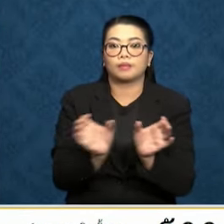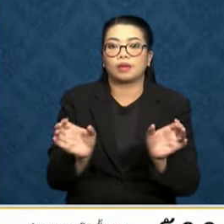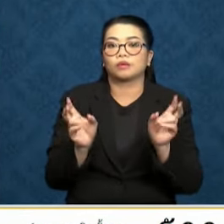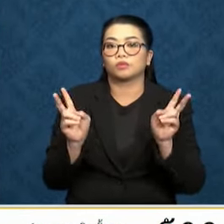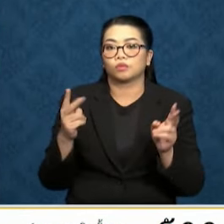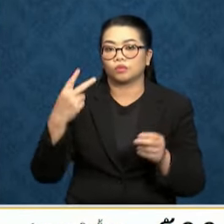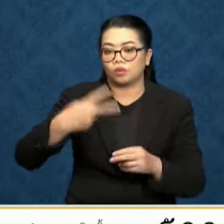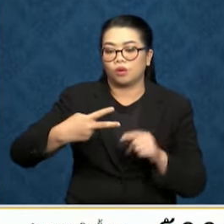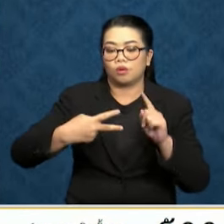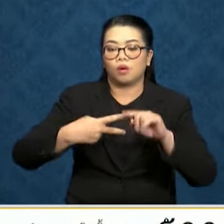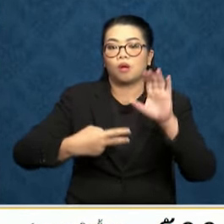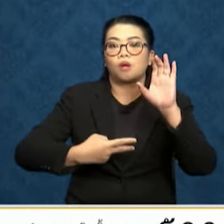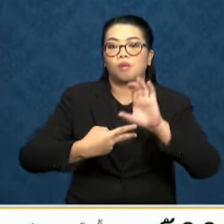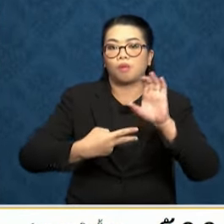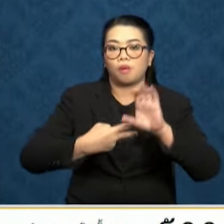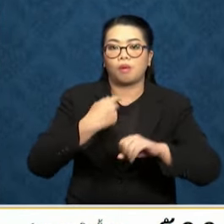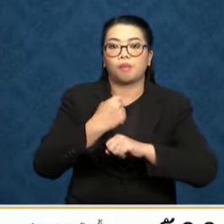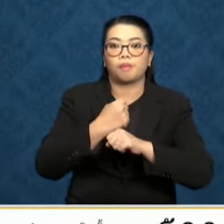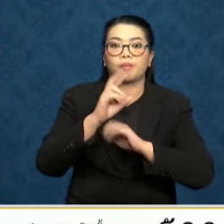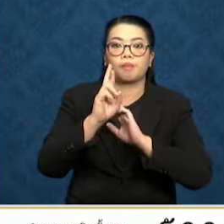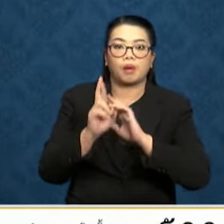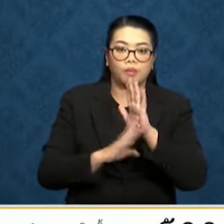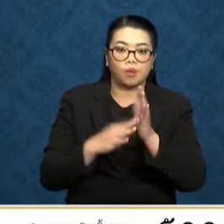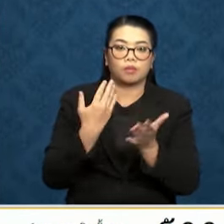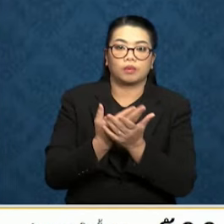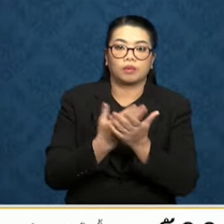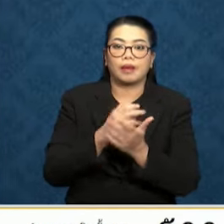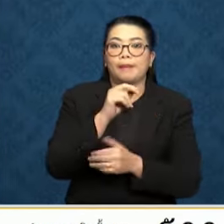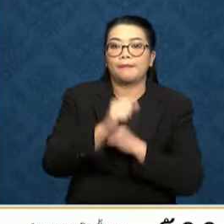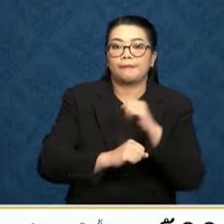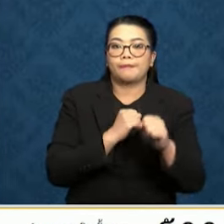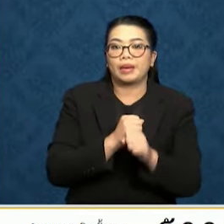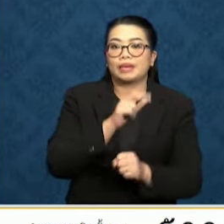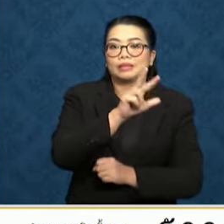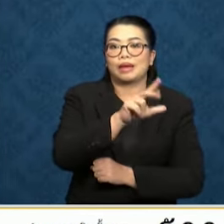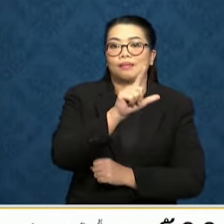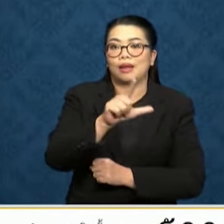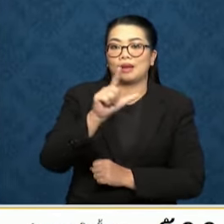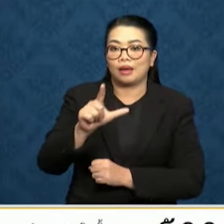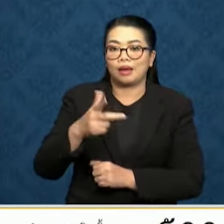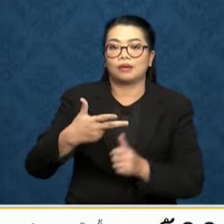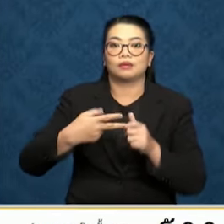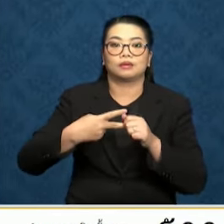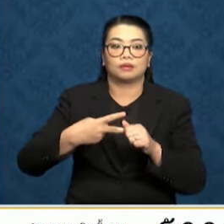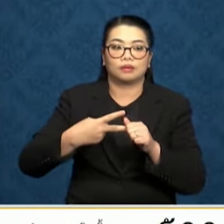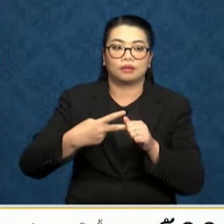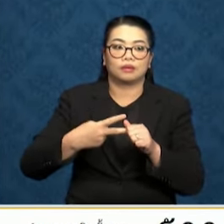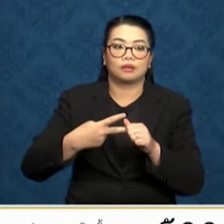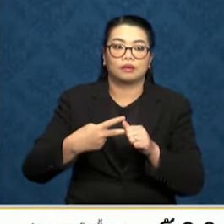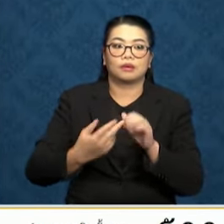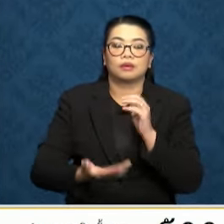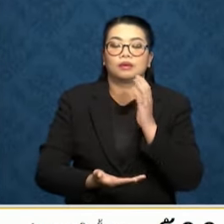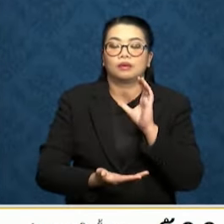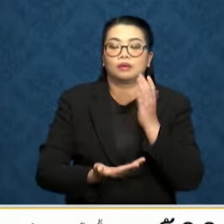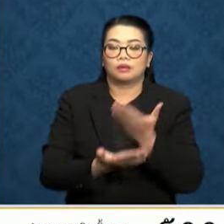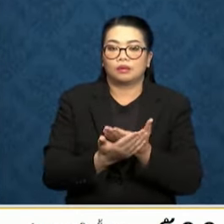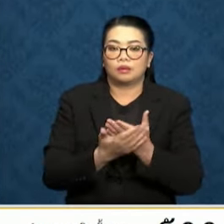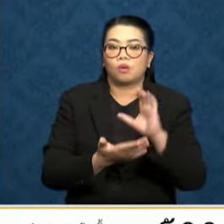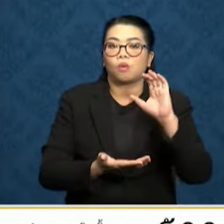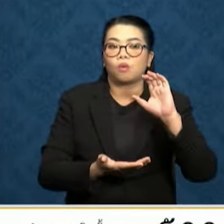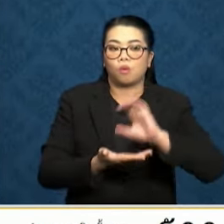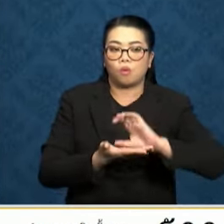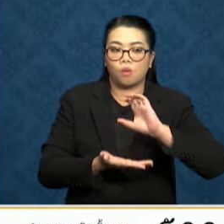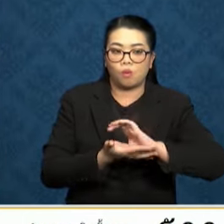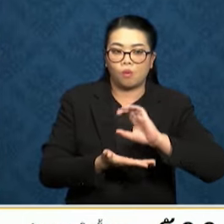เงินในระบบงบประมาณทุกๆปีปีละ 3ล้านล้านกว่าบาทเนี่ยค่ะแล้วก็รวมด้วยเงินในระบบงบประมาณของ